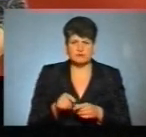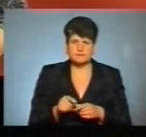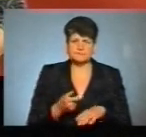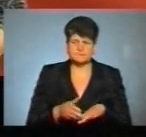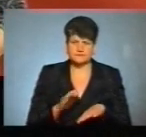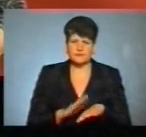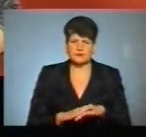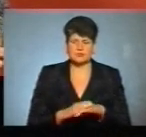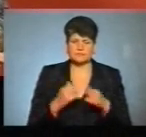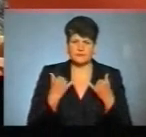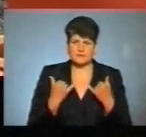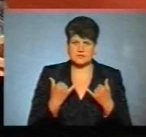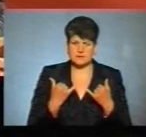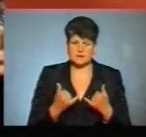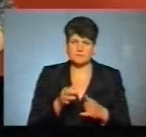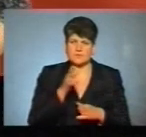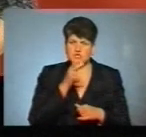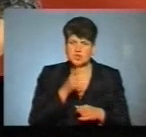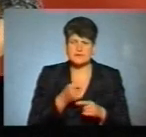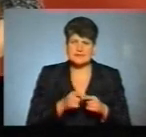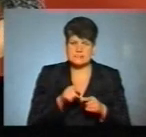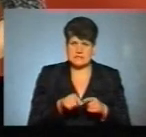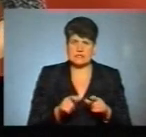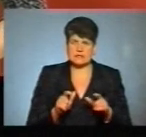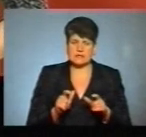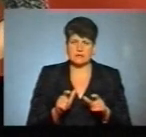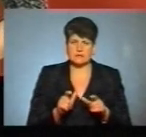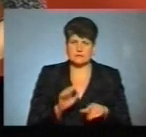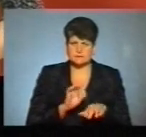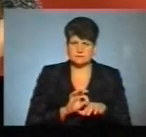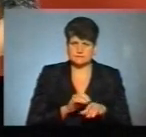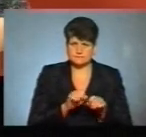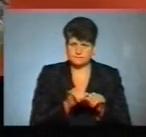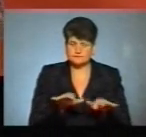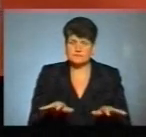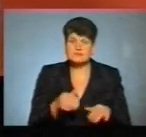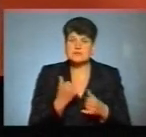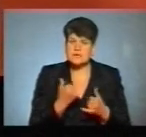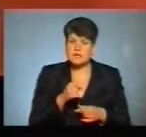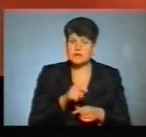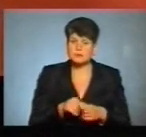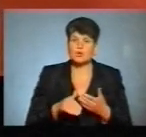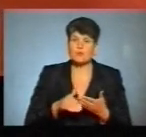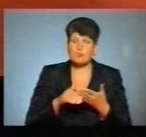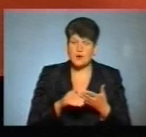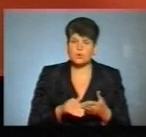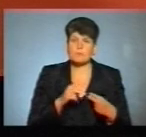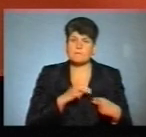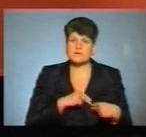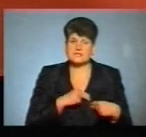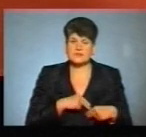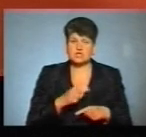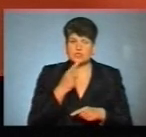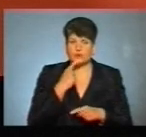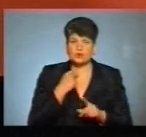якраз, вразлива категорія під час цієї епідемії коронавірусу. Їм зараз допомагають працівники